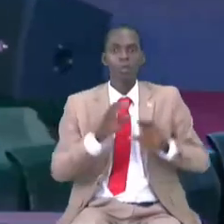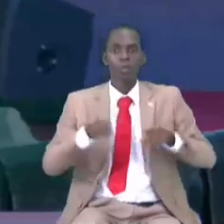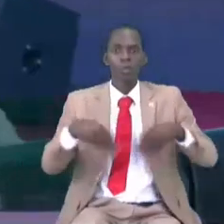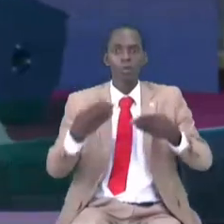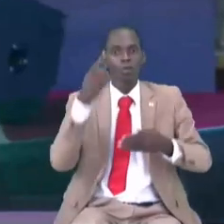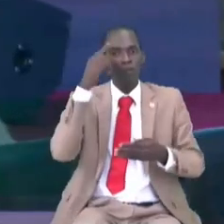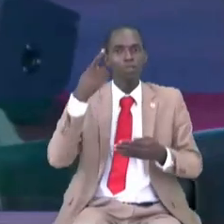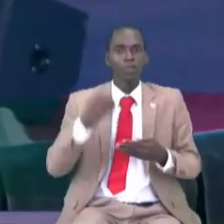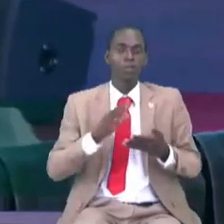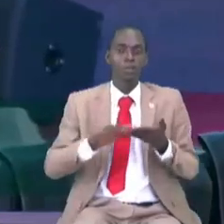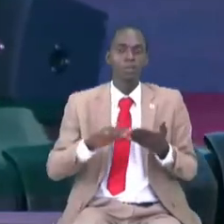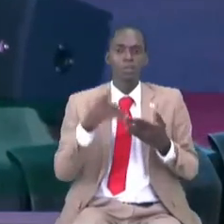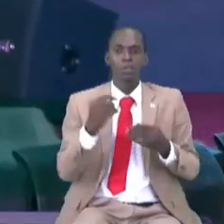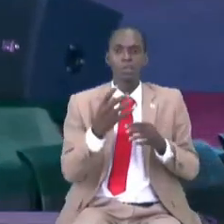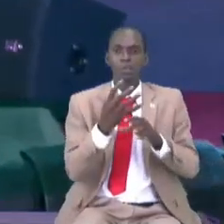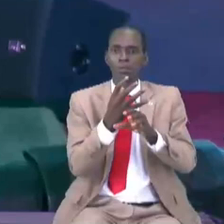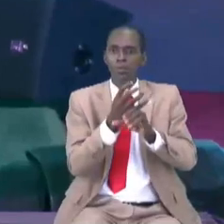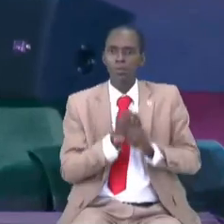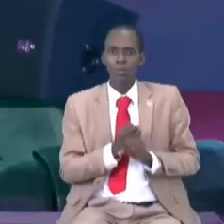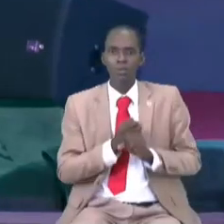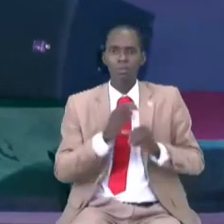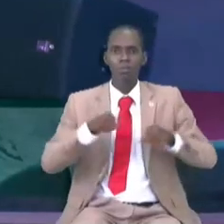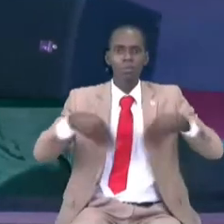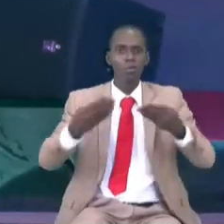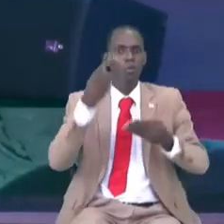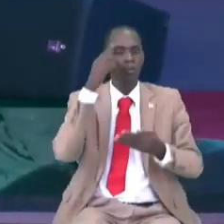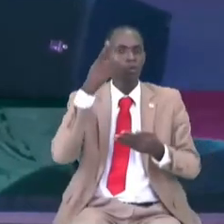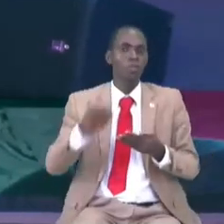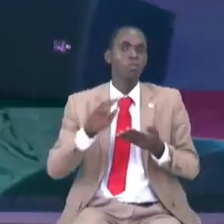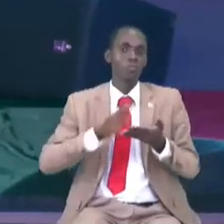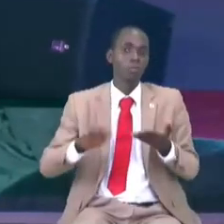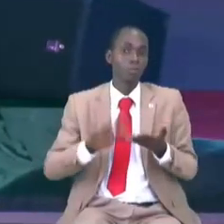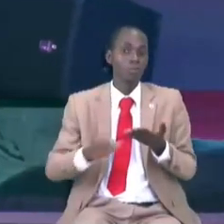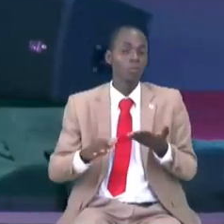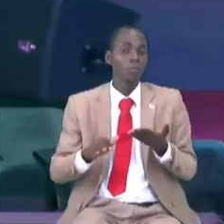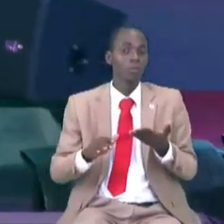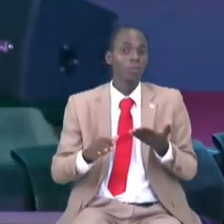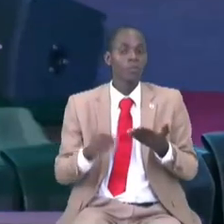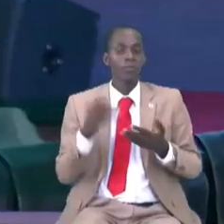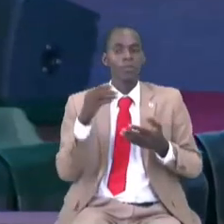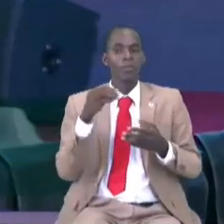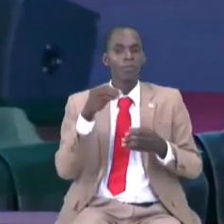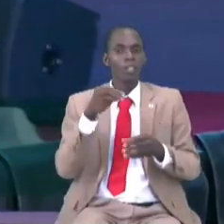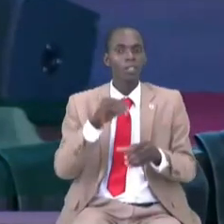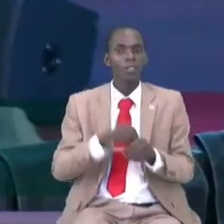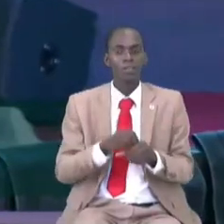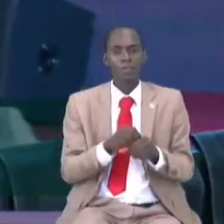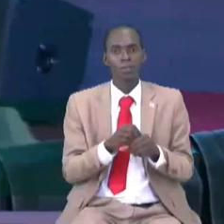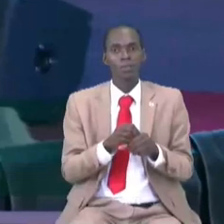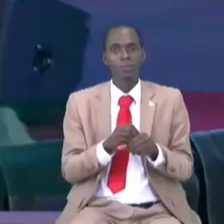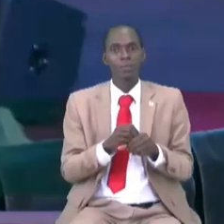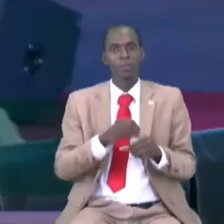provision acquise pour le pardonner. En Jérémie 33, verset 8. Jérémie 33,